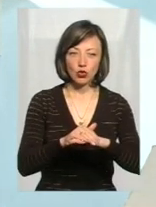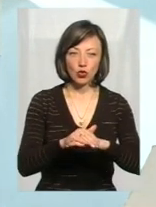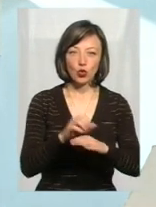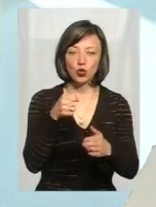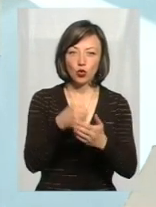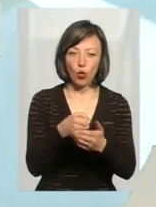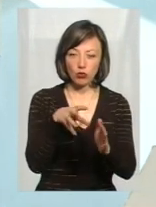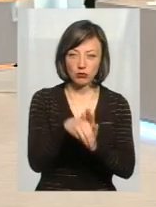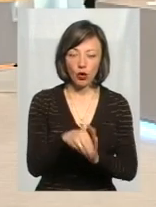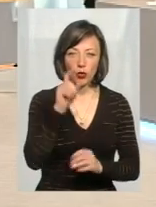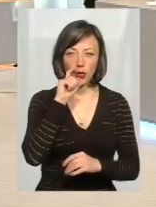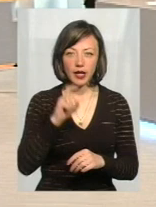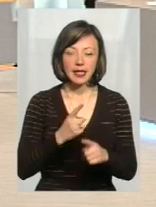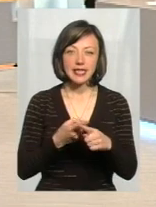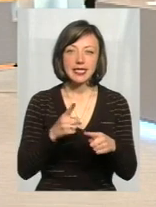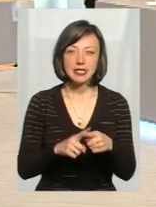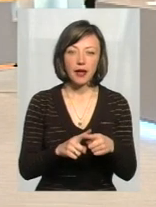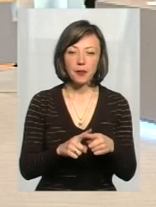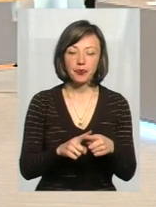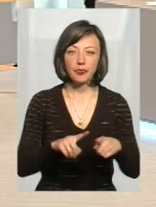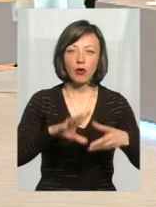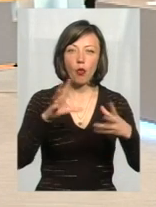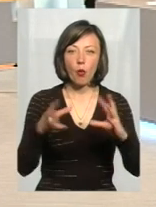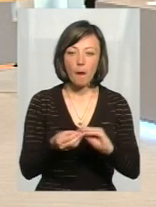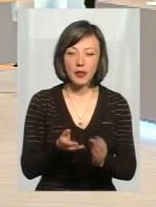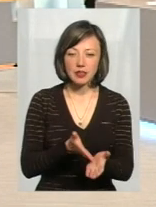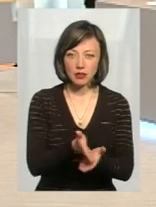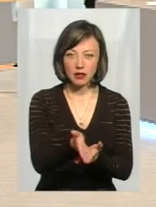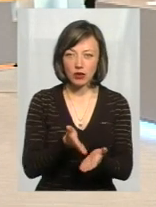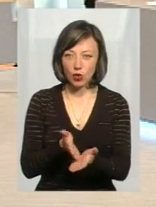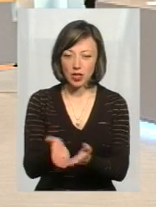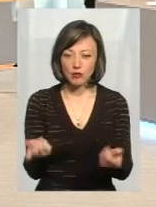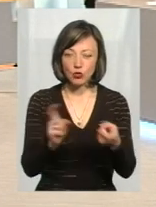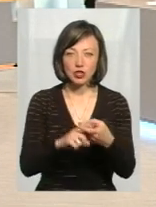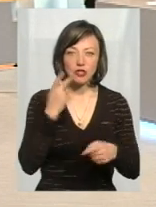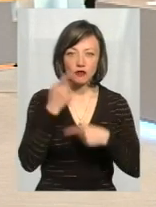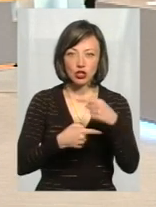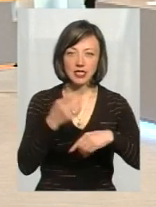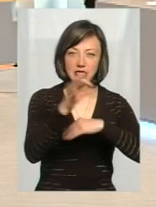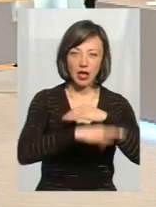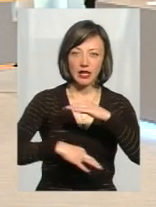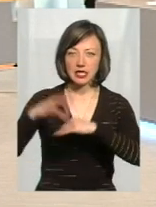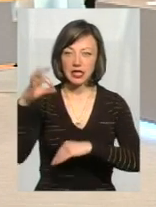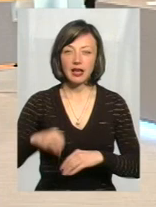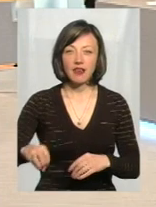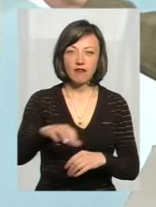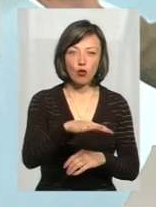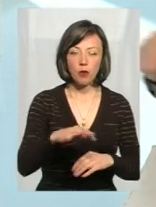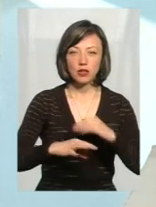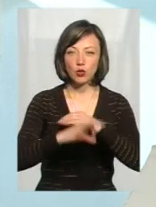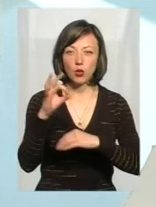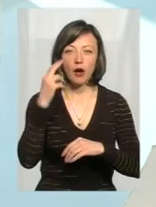до України. Це той комплекс шляхів, який сполучав завжди захід і схід Європи і